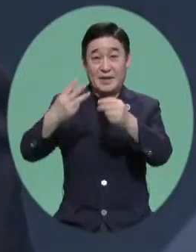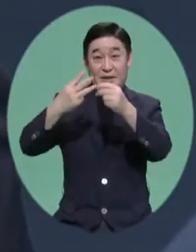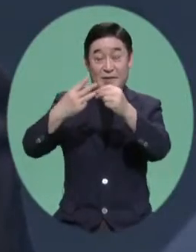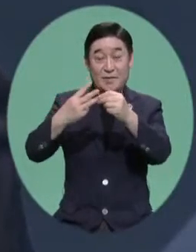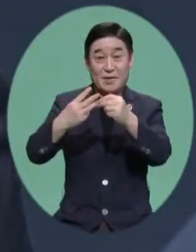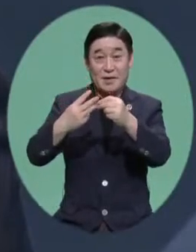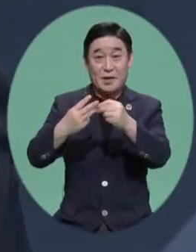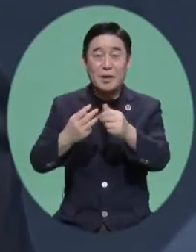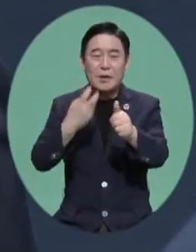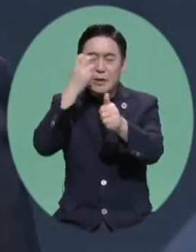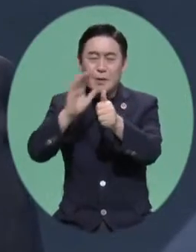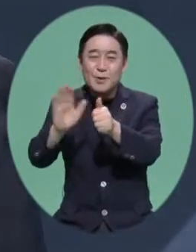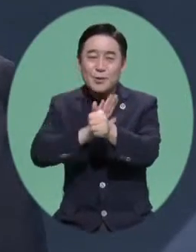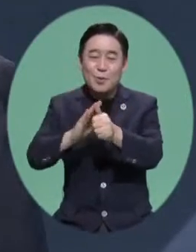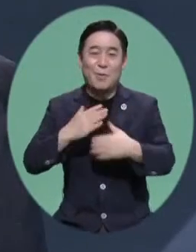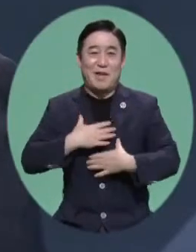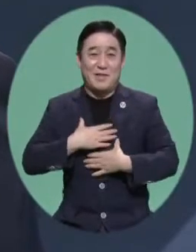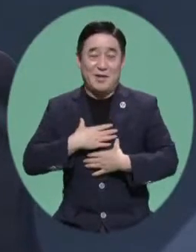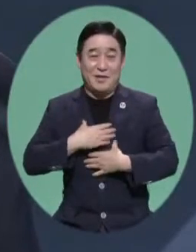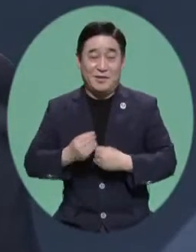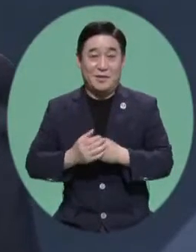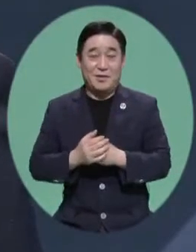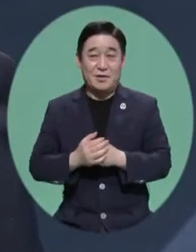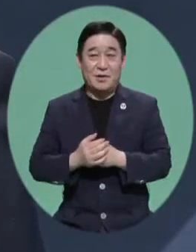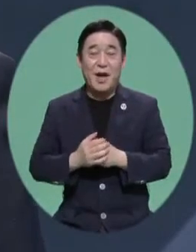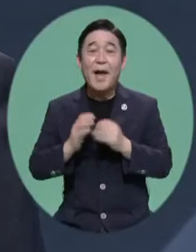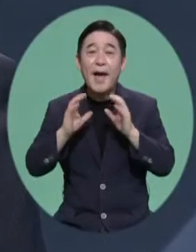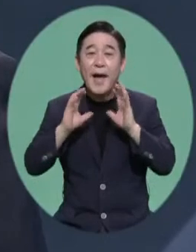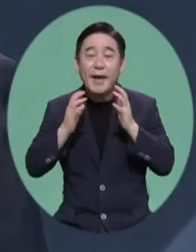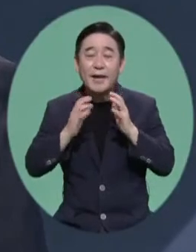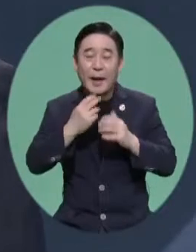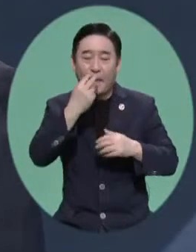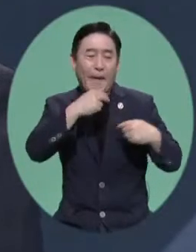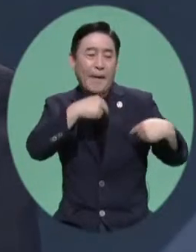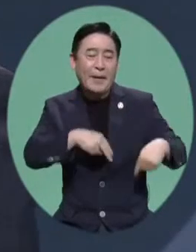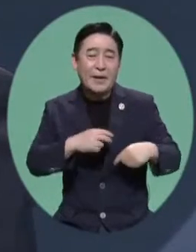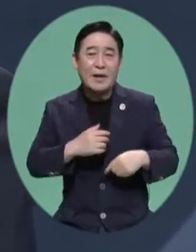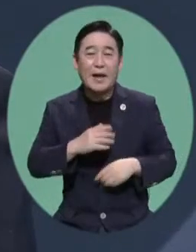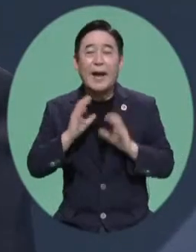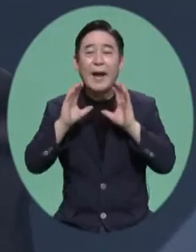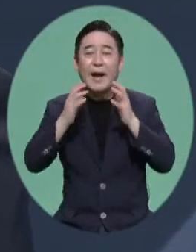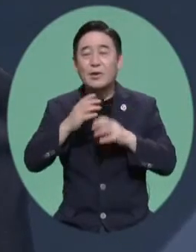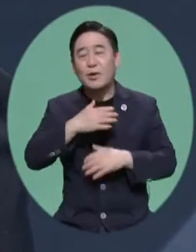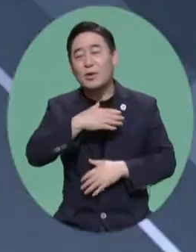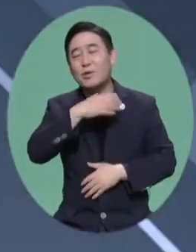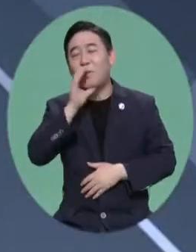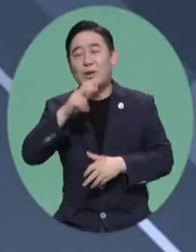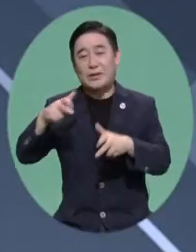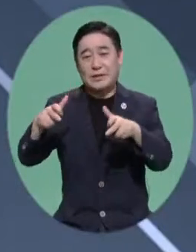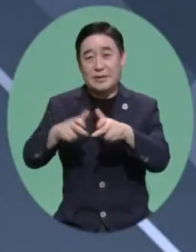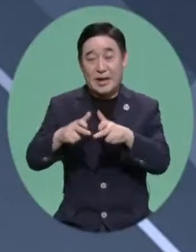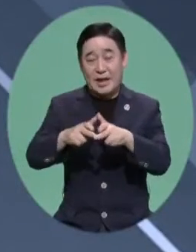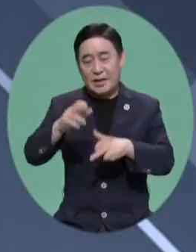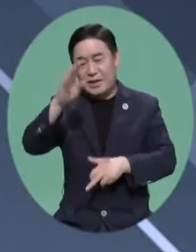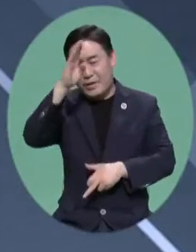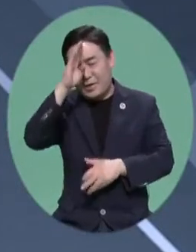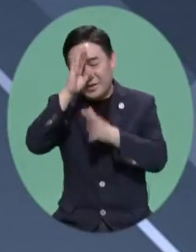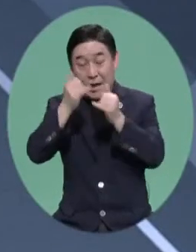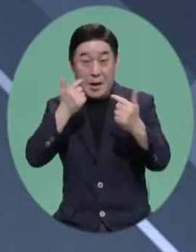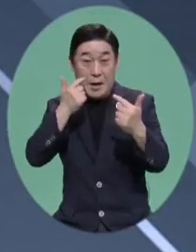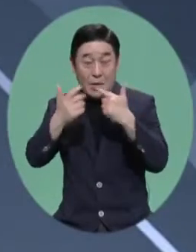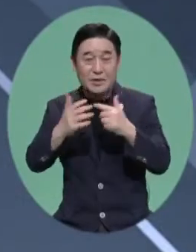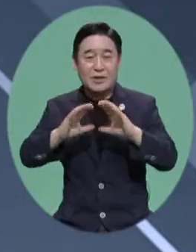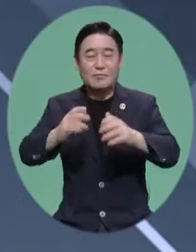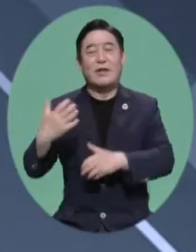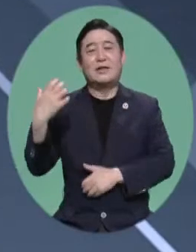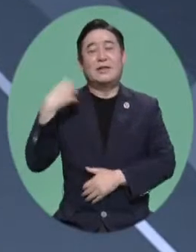세번째는 돌봄 관 전망입니다 유아 아동 그리고 놓인 장애인과 환자 확실하게